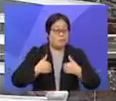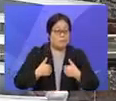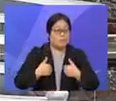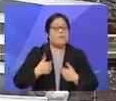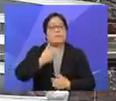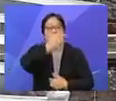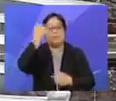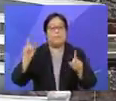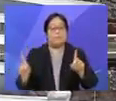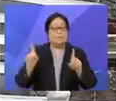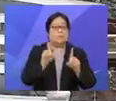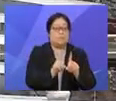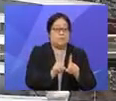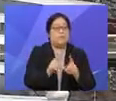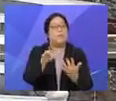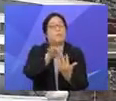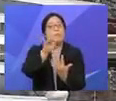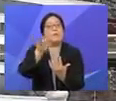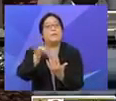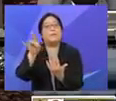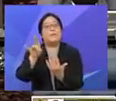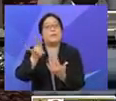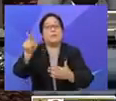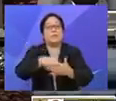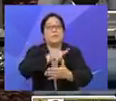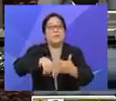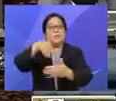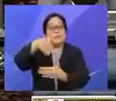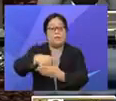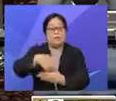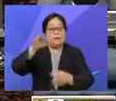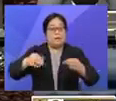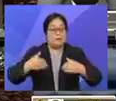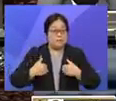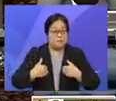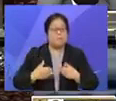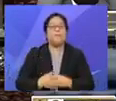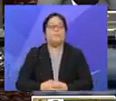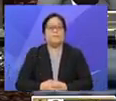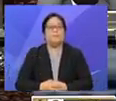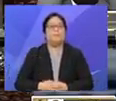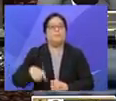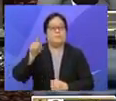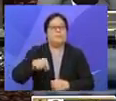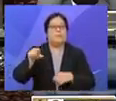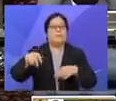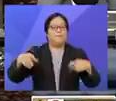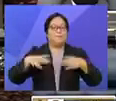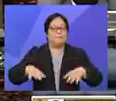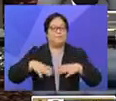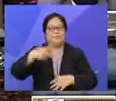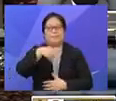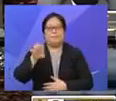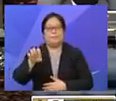apa yang dilaksanakan di Indian yang mana timbalan 3050 sikat hiasan pas aja tanpa sayang tertentu